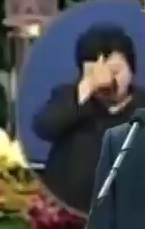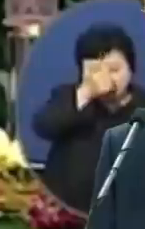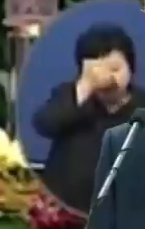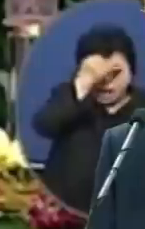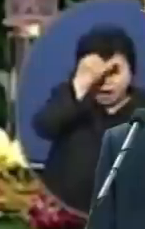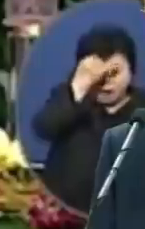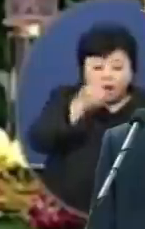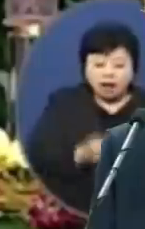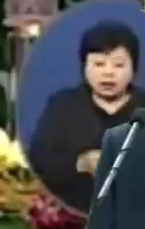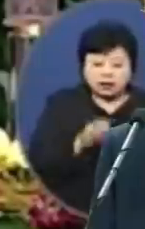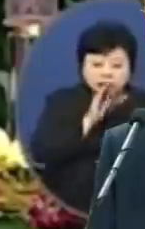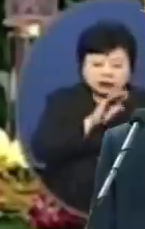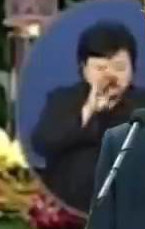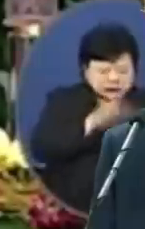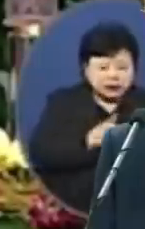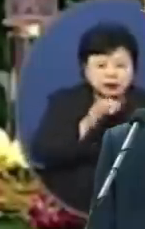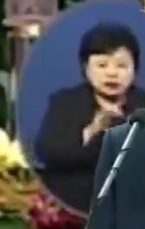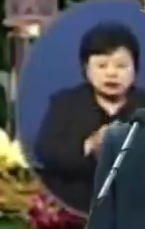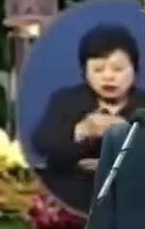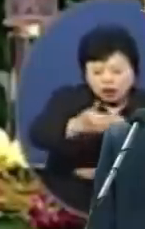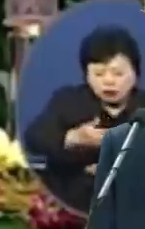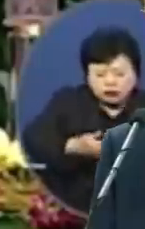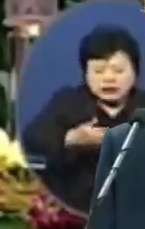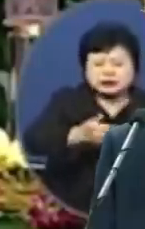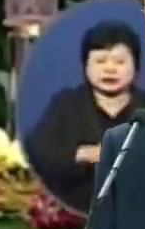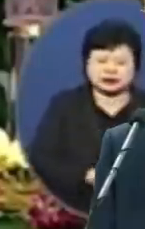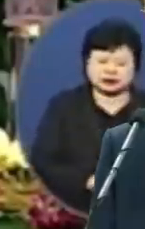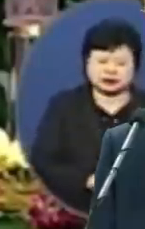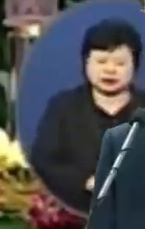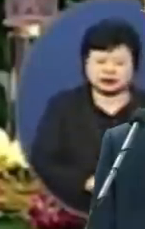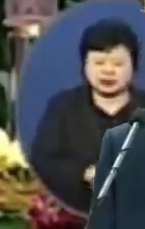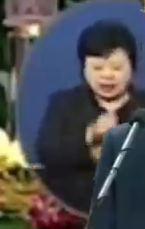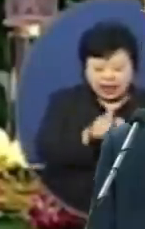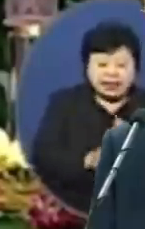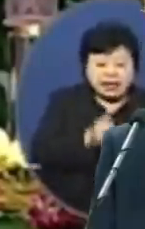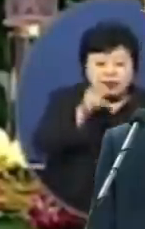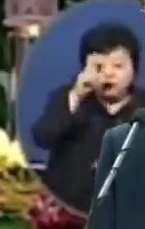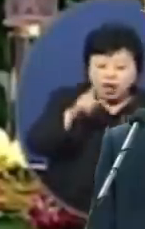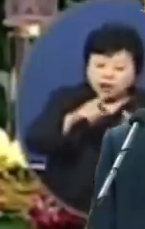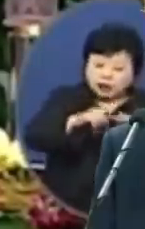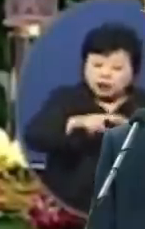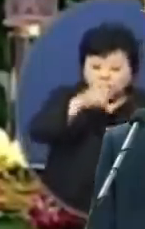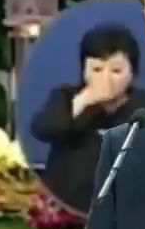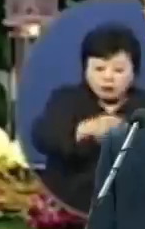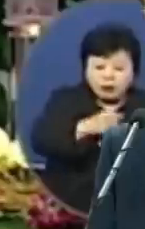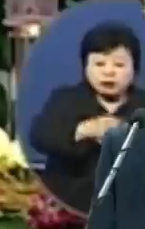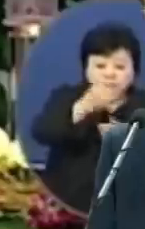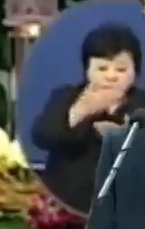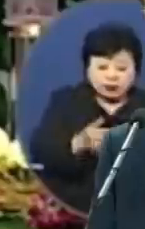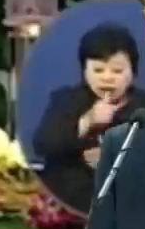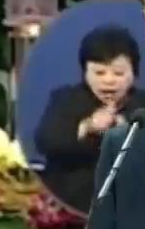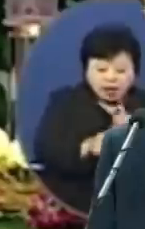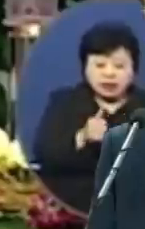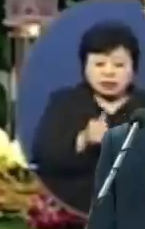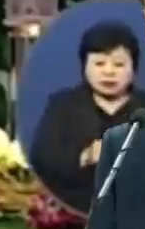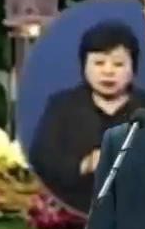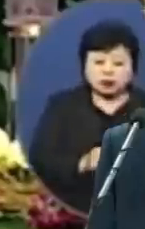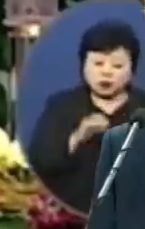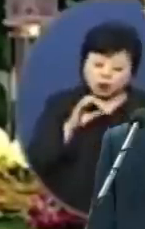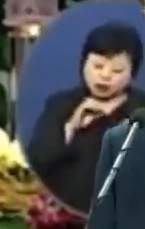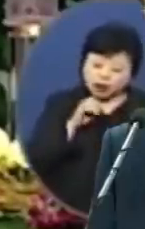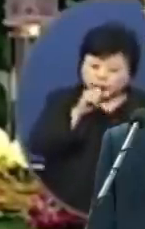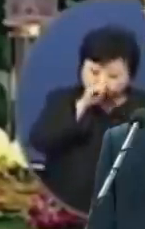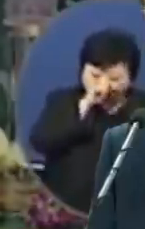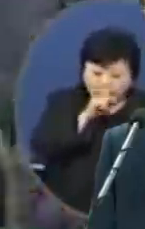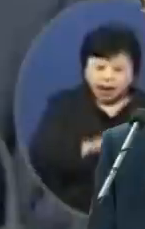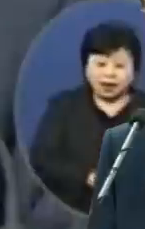하와가 잘못된 친구와 교제를 했습니다. 하나님 형상과 모양대로 지연받았으면 하나님과의 대화를 했으면